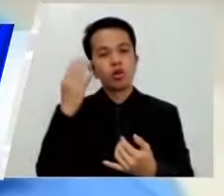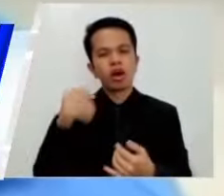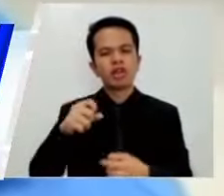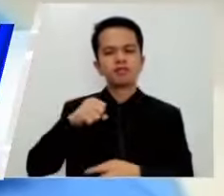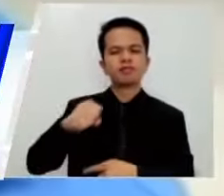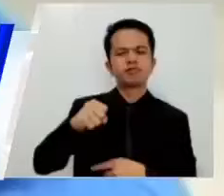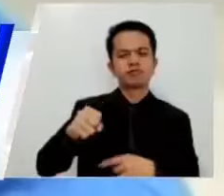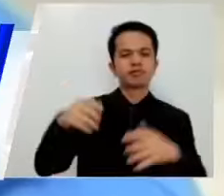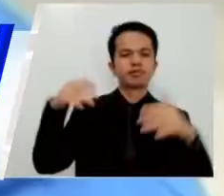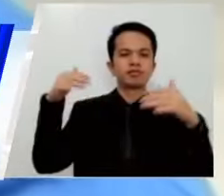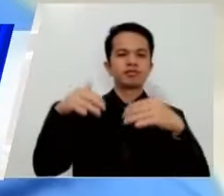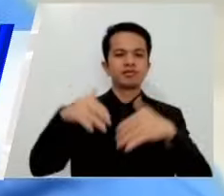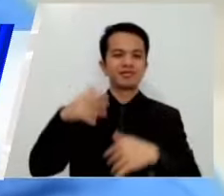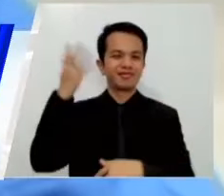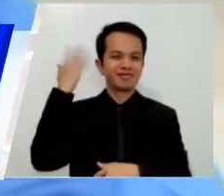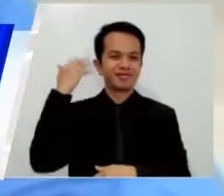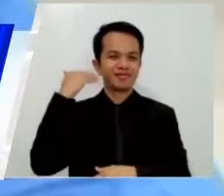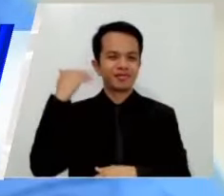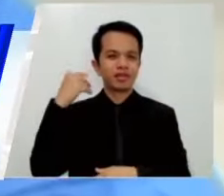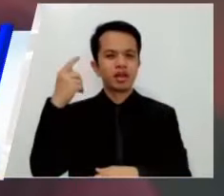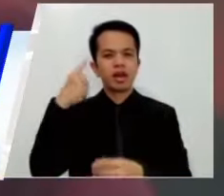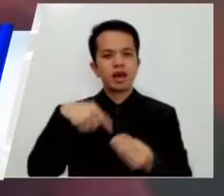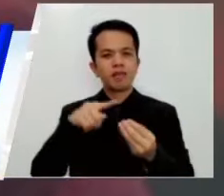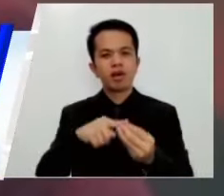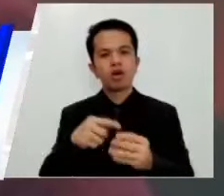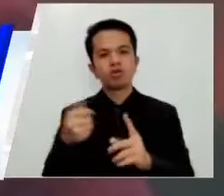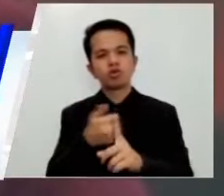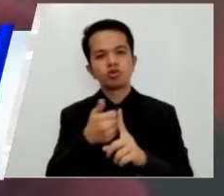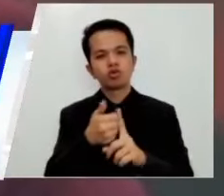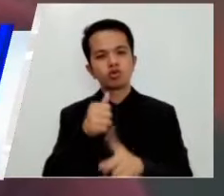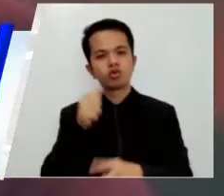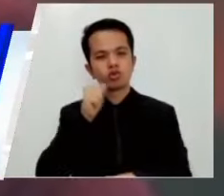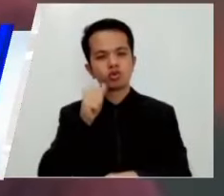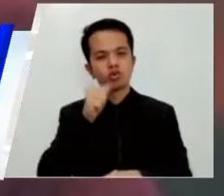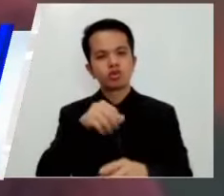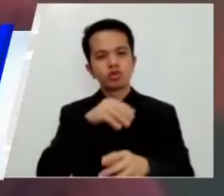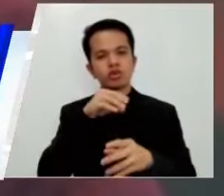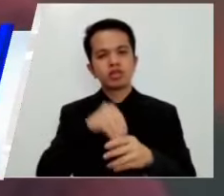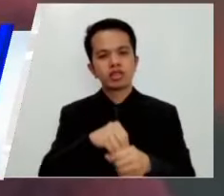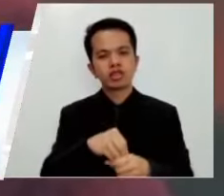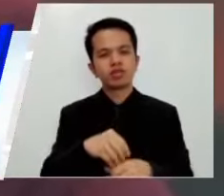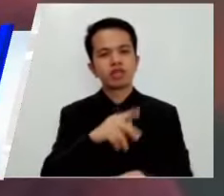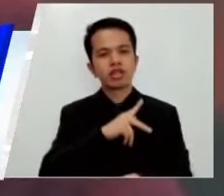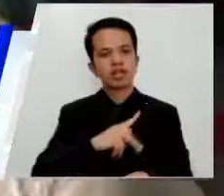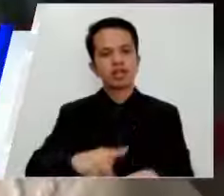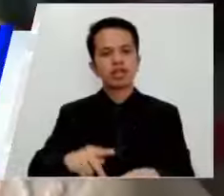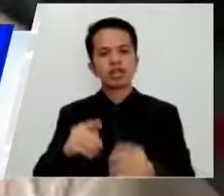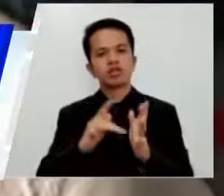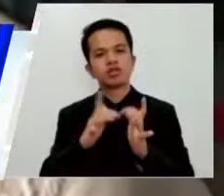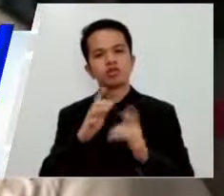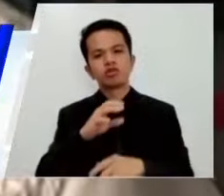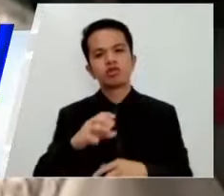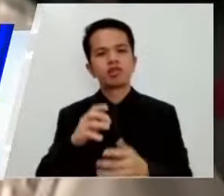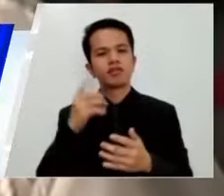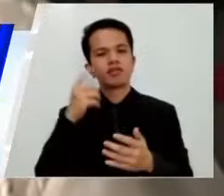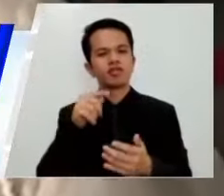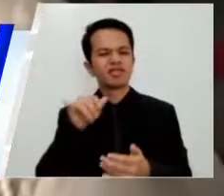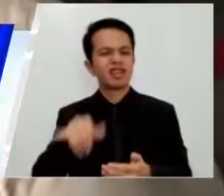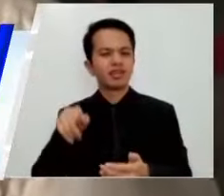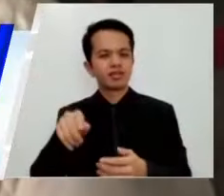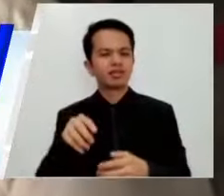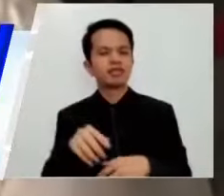alegasyon ng pang-aabuso umano sa mga babaeng miyembro ng Kingdom of Jesus Christ at iba pa. Nagbabala ang NBI sa